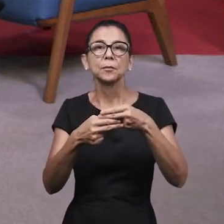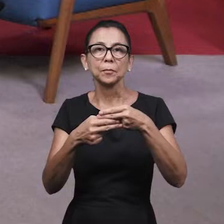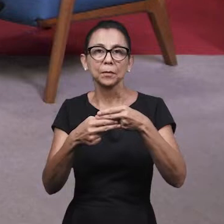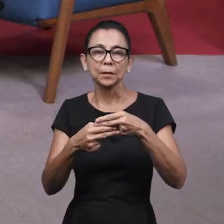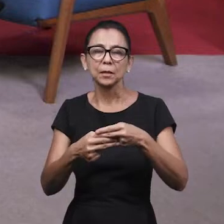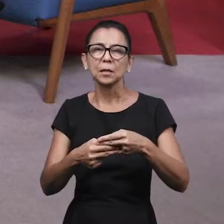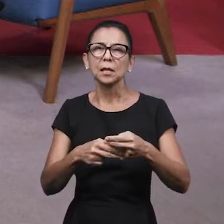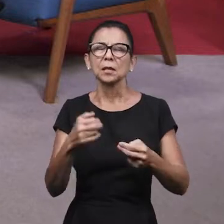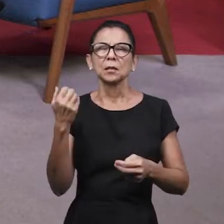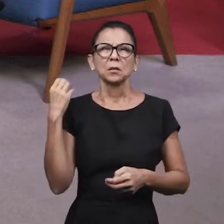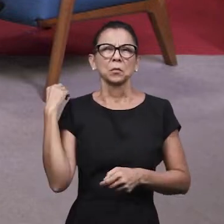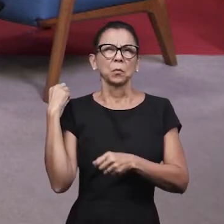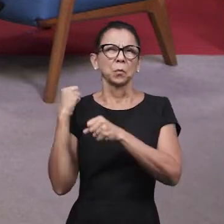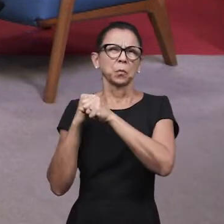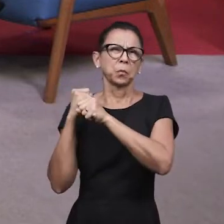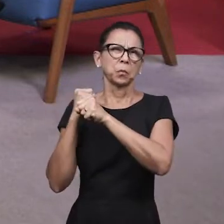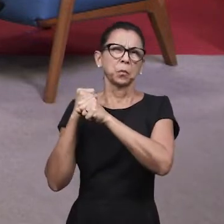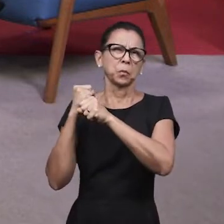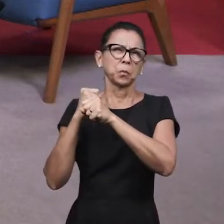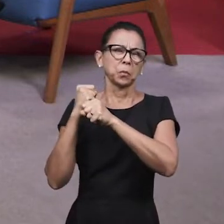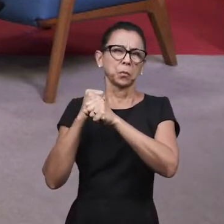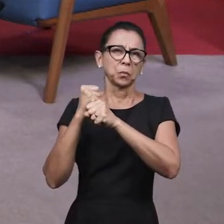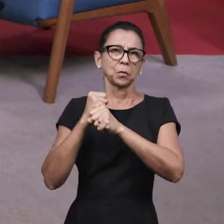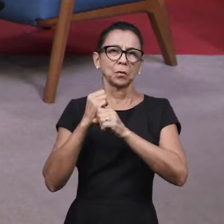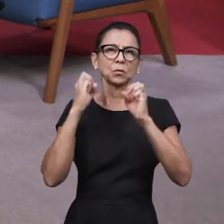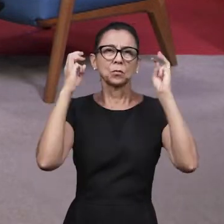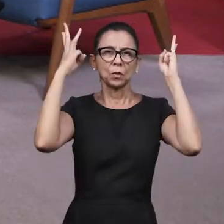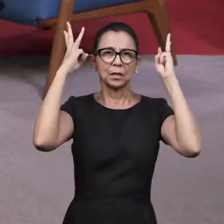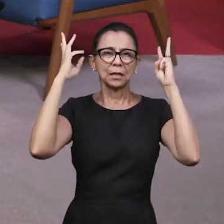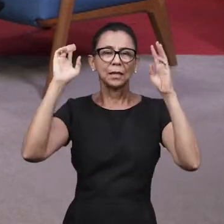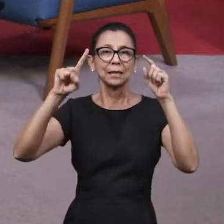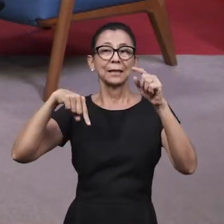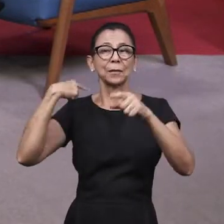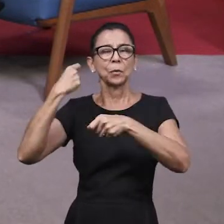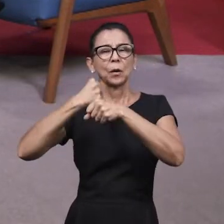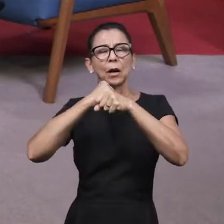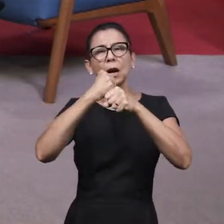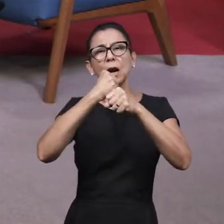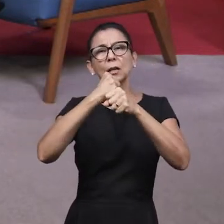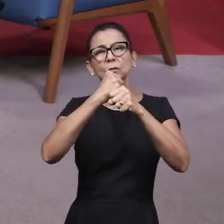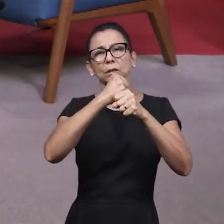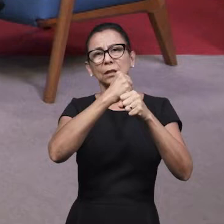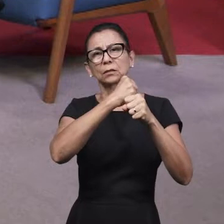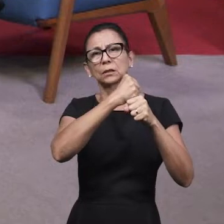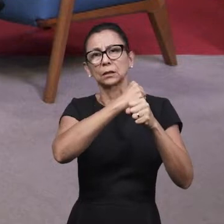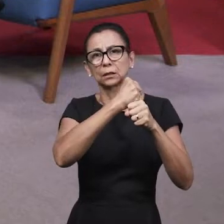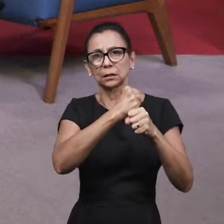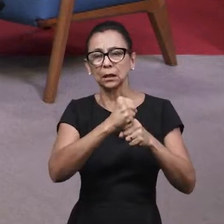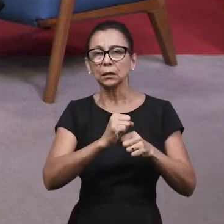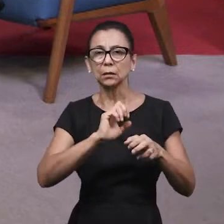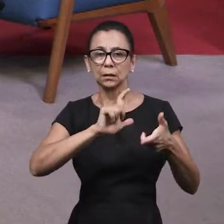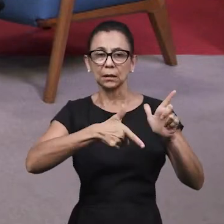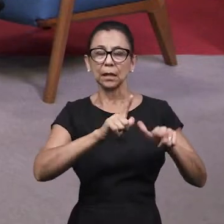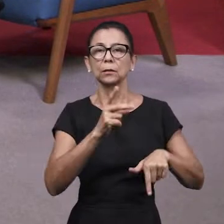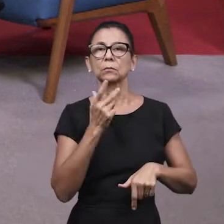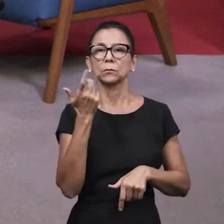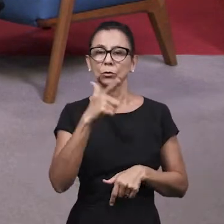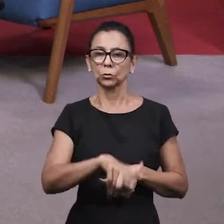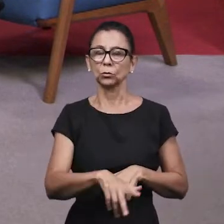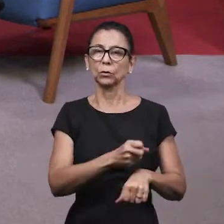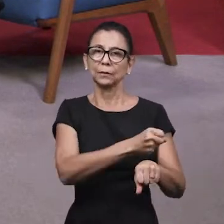époque, plusieurs années après Moïse, était aussi en captivité, mais cette fois-ci en autre captivité, en autre